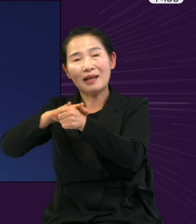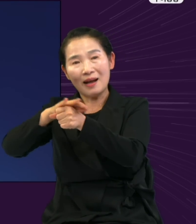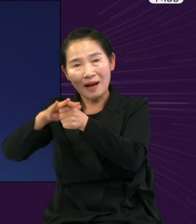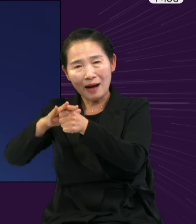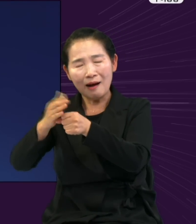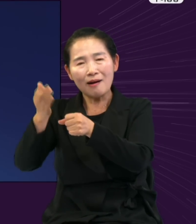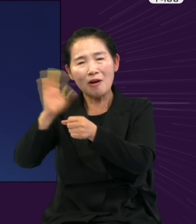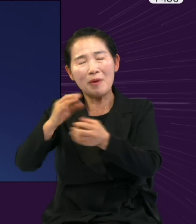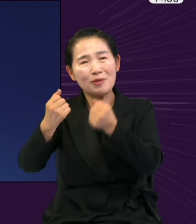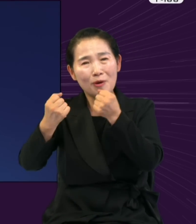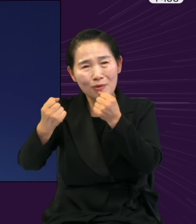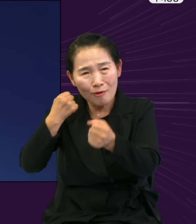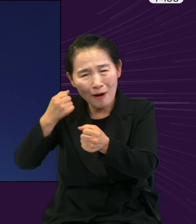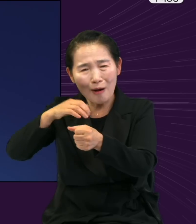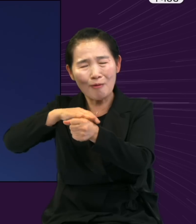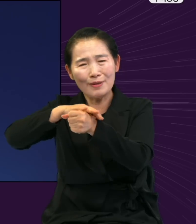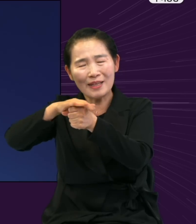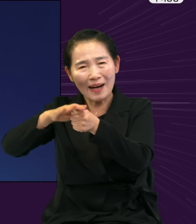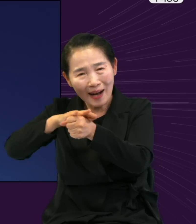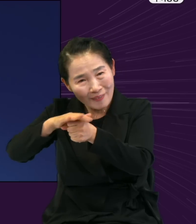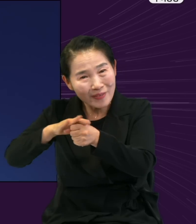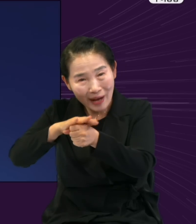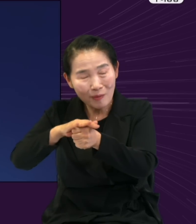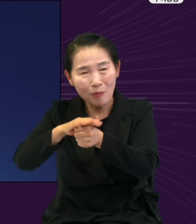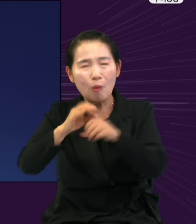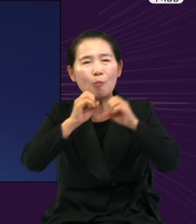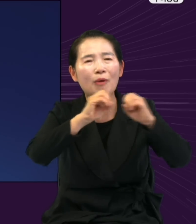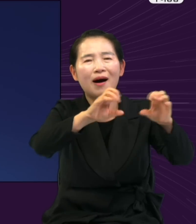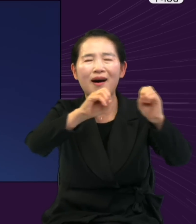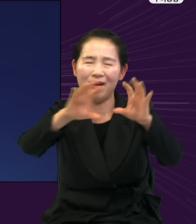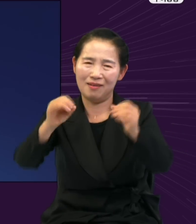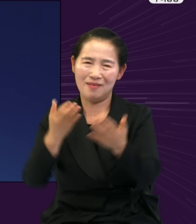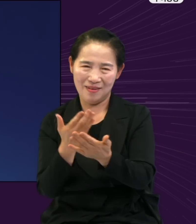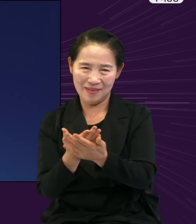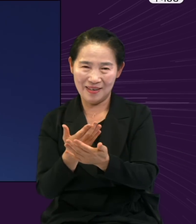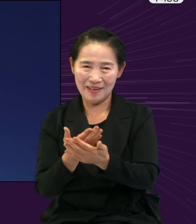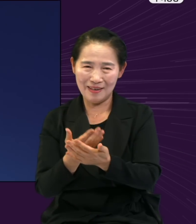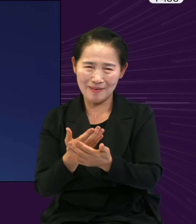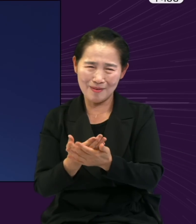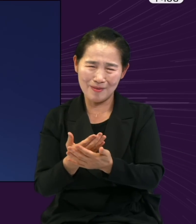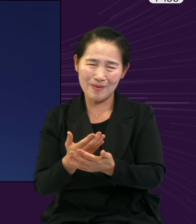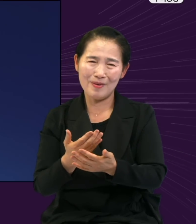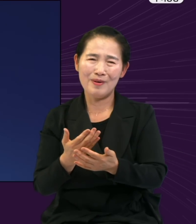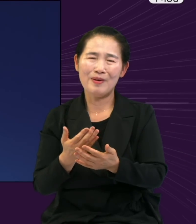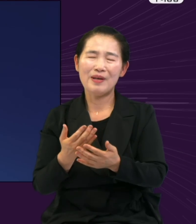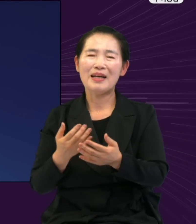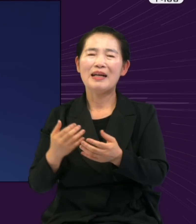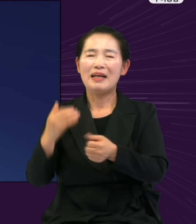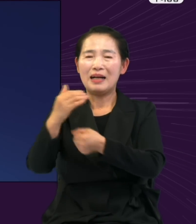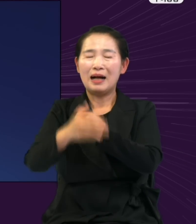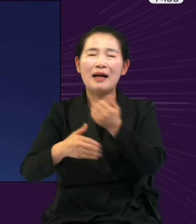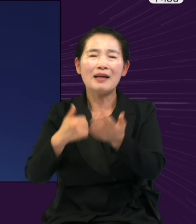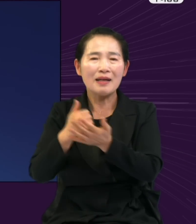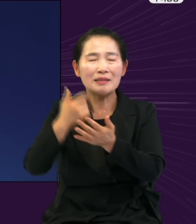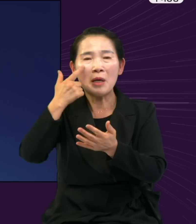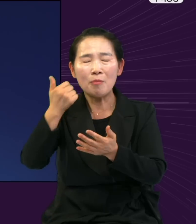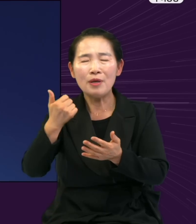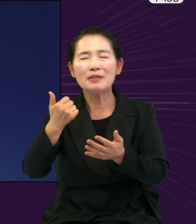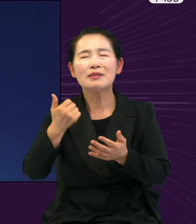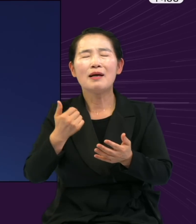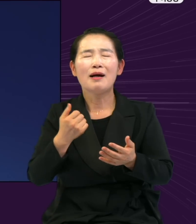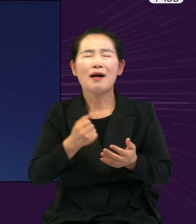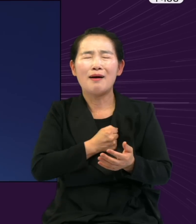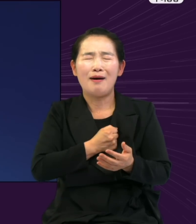내가 사랑한다고. 내가 너무 사랑한다고. 내가 이 가슴에 철철 피를 흘리면서 그들을